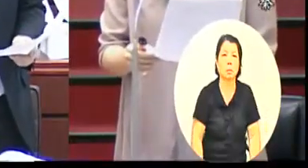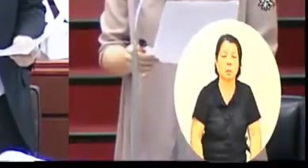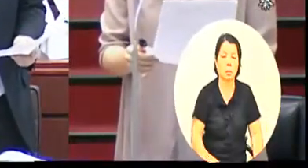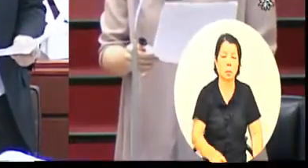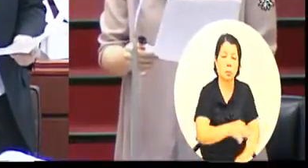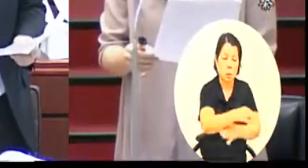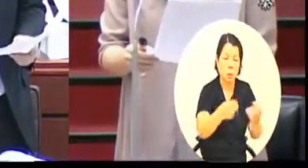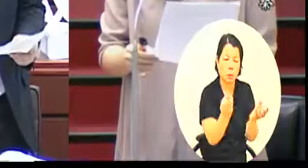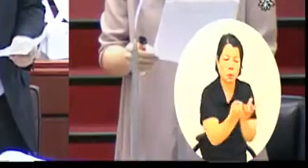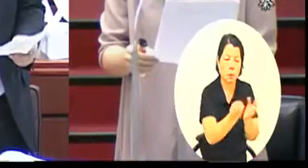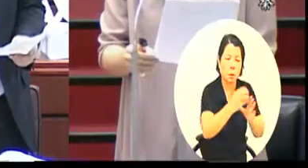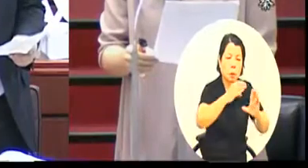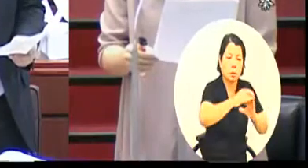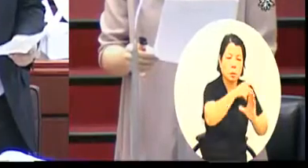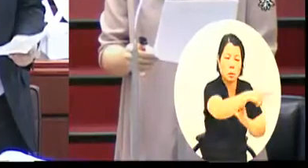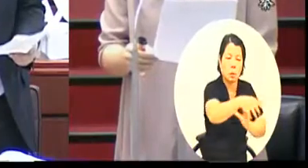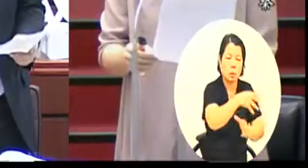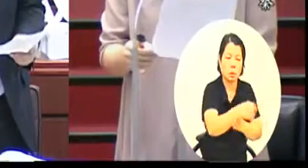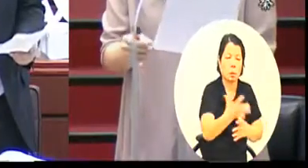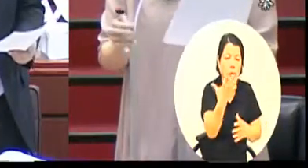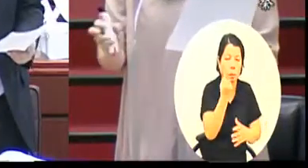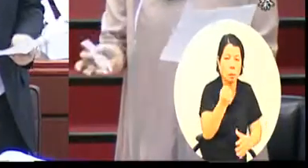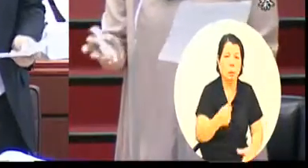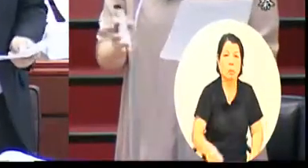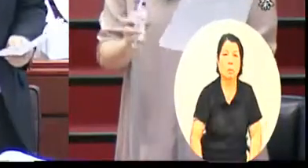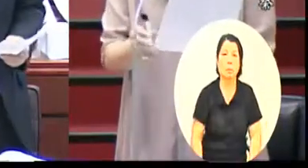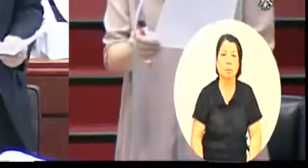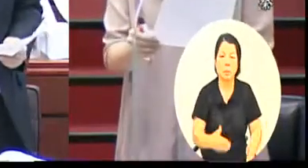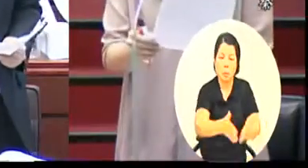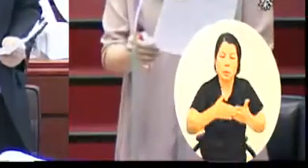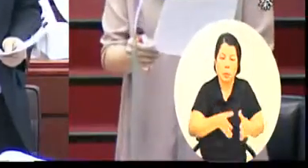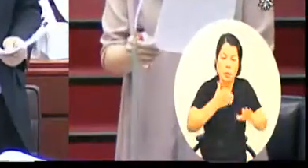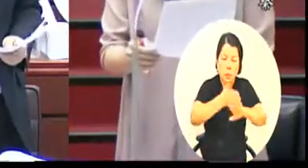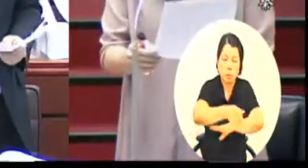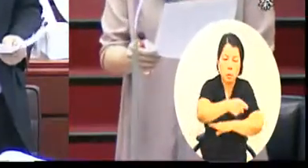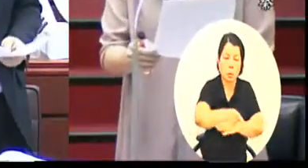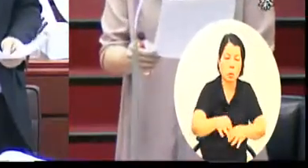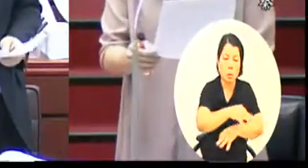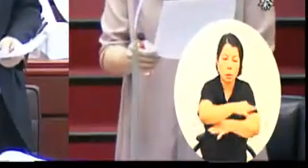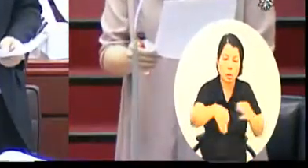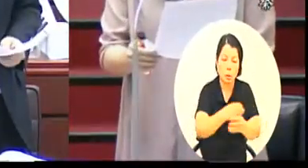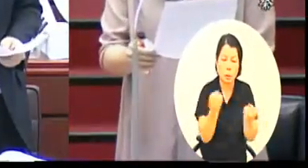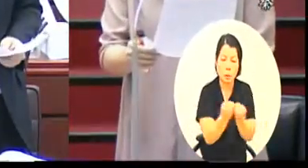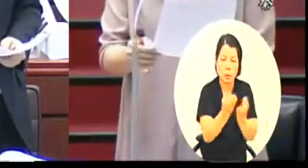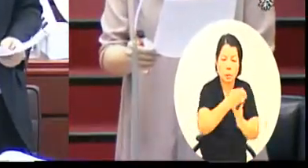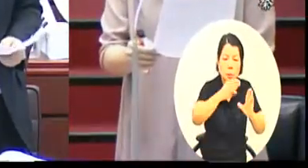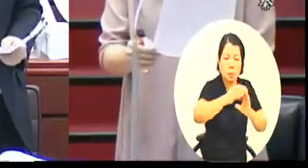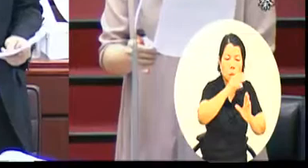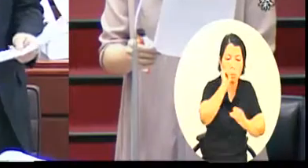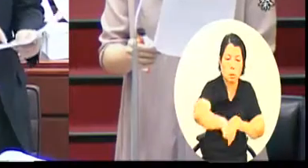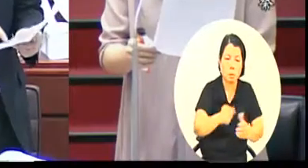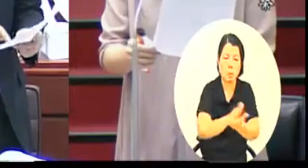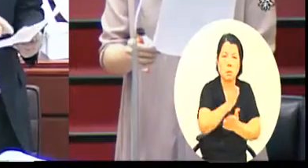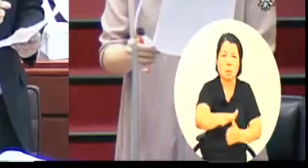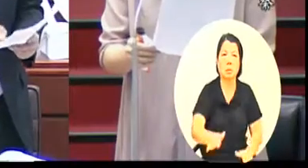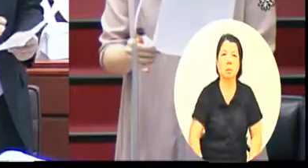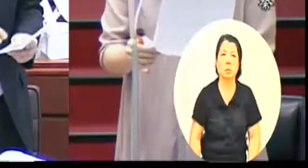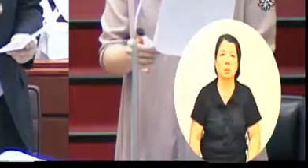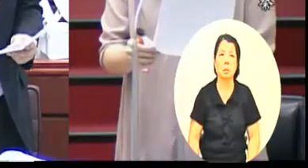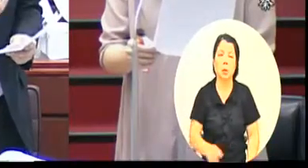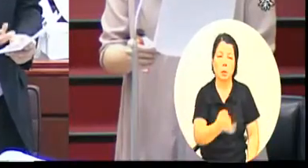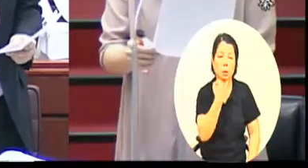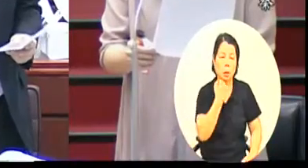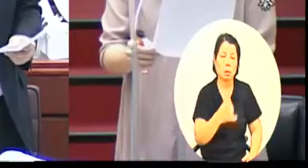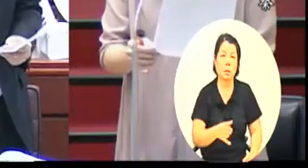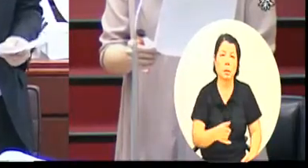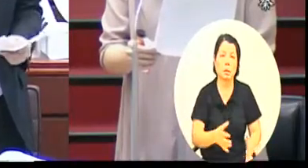啊。 对，经发局如果同意， 经发局是。 所以说，它要经过经发局同意之后， 是。 然后呢？ 同意之后，它才可以